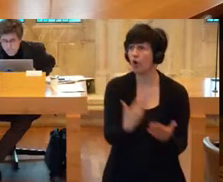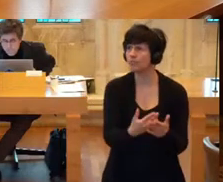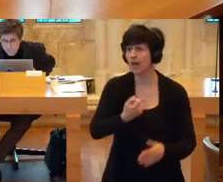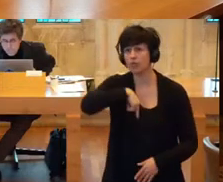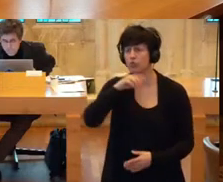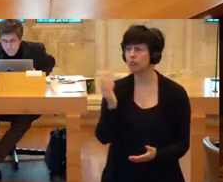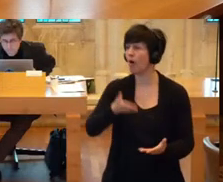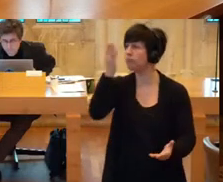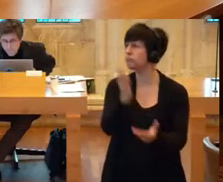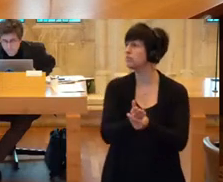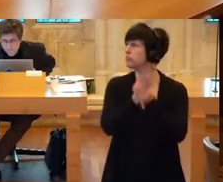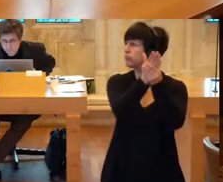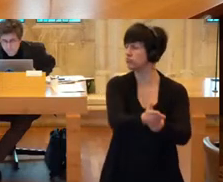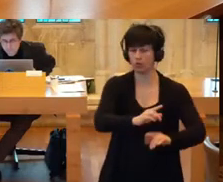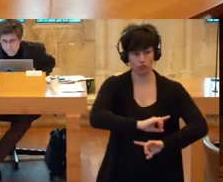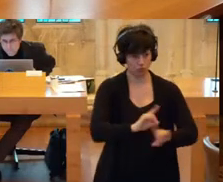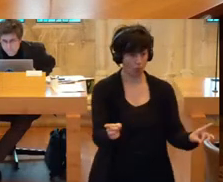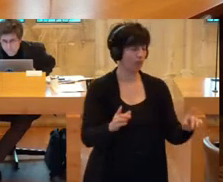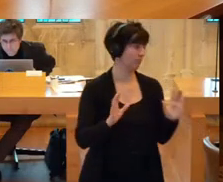Voilà.